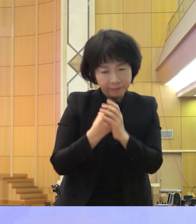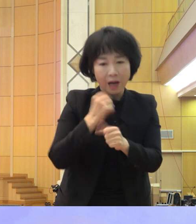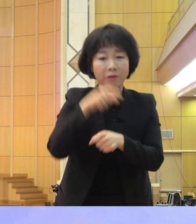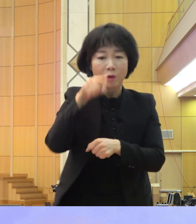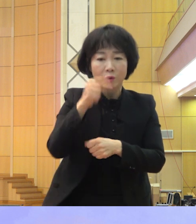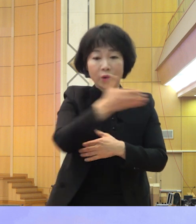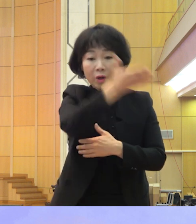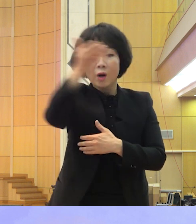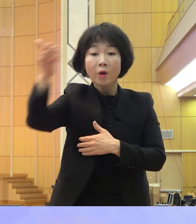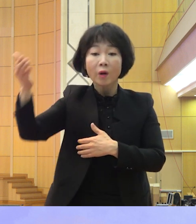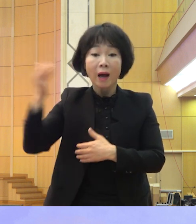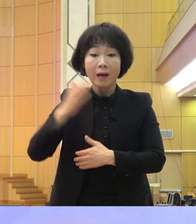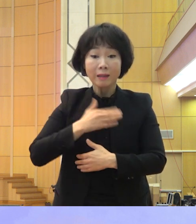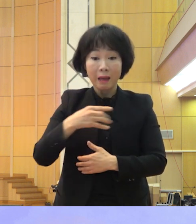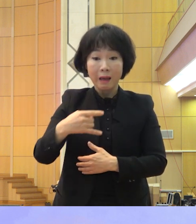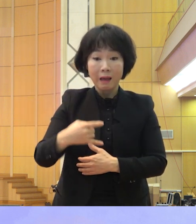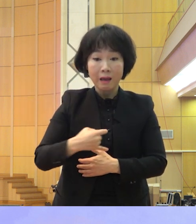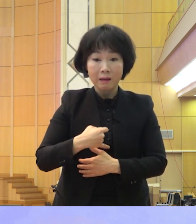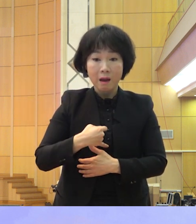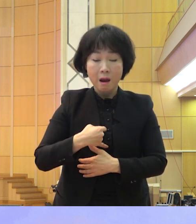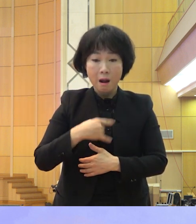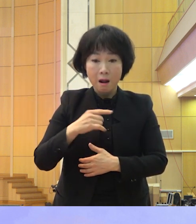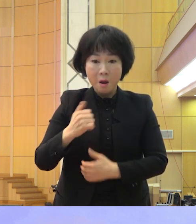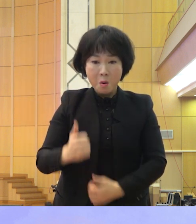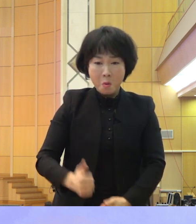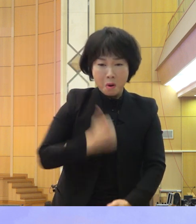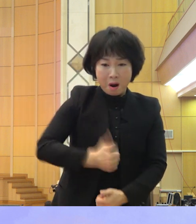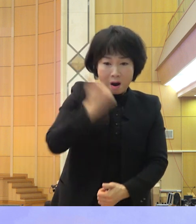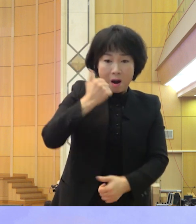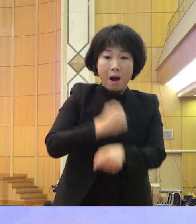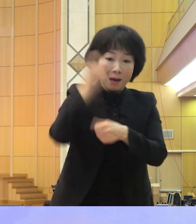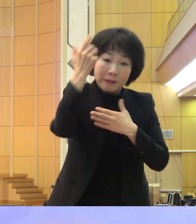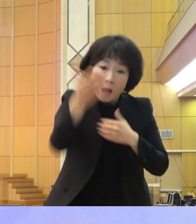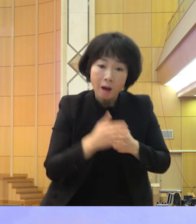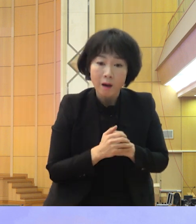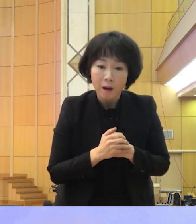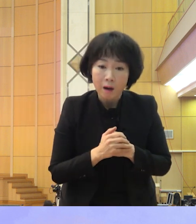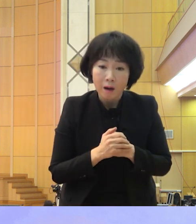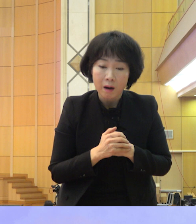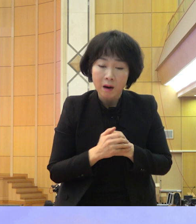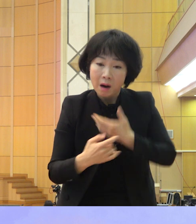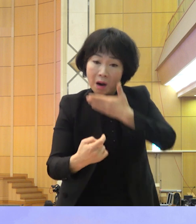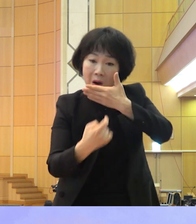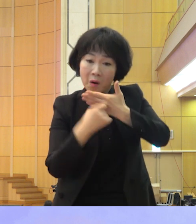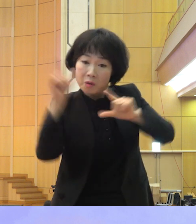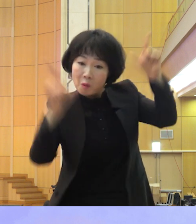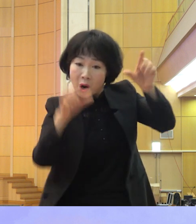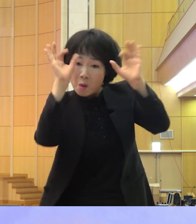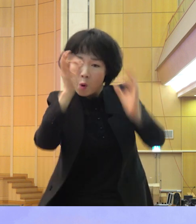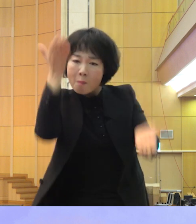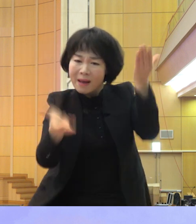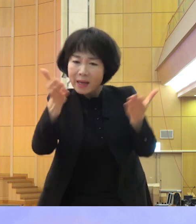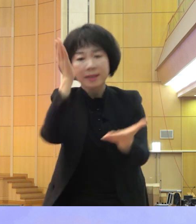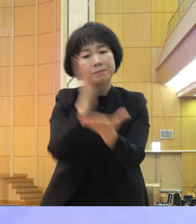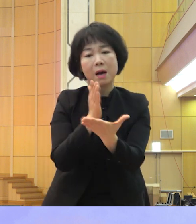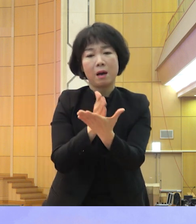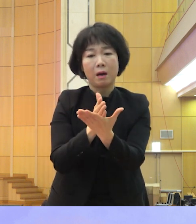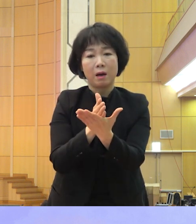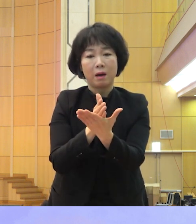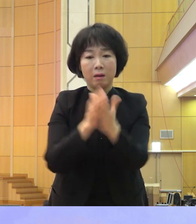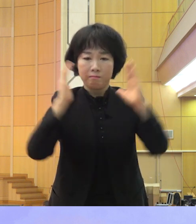한 것으로 너희가 내게 노여워하느냐. 외모로 판단하지